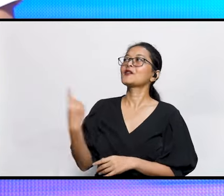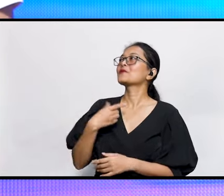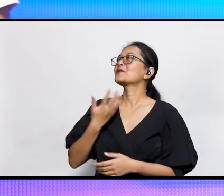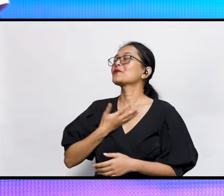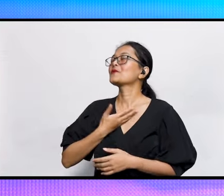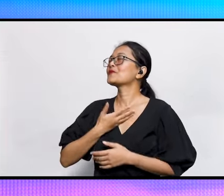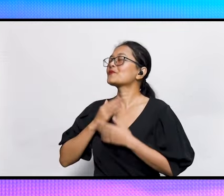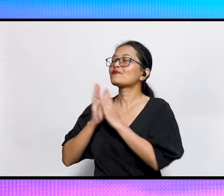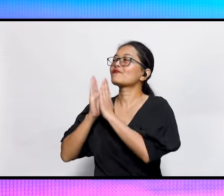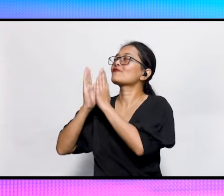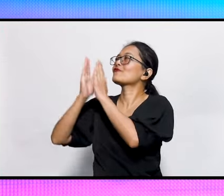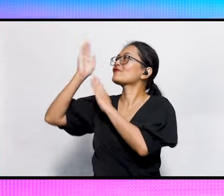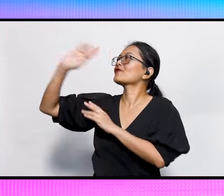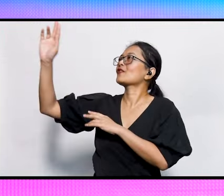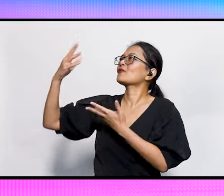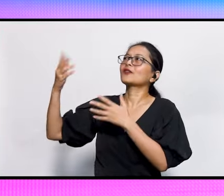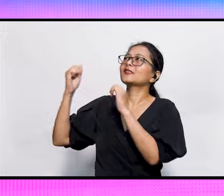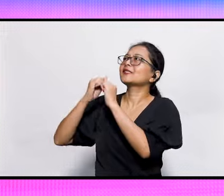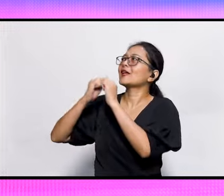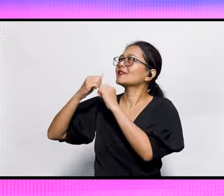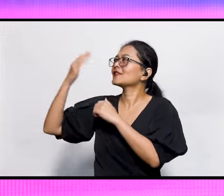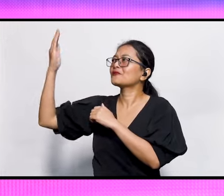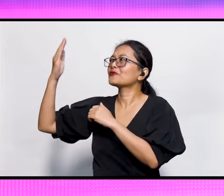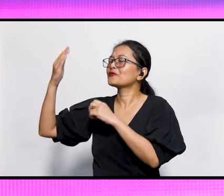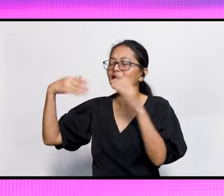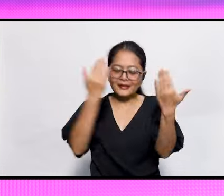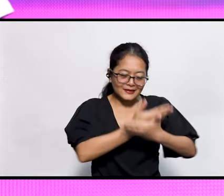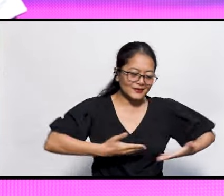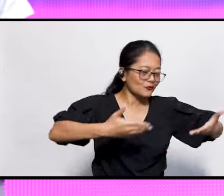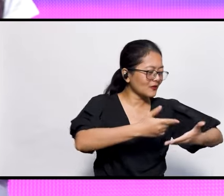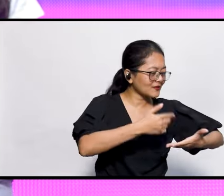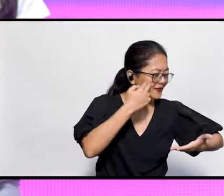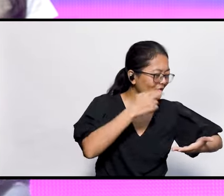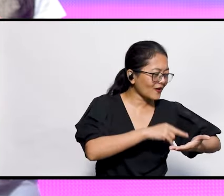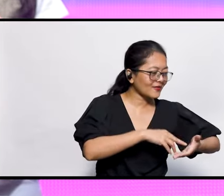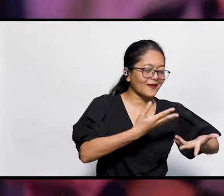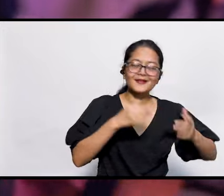engkau walaupun janju sedikit berbeda dengan situasi perintah